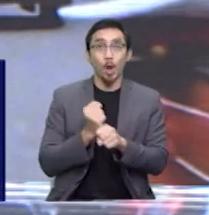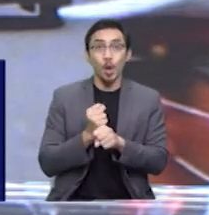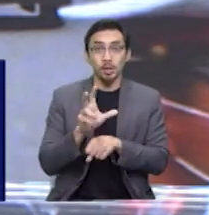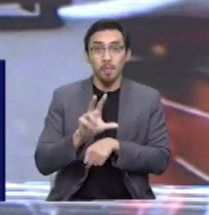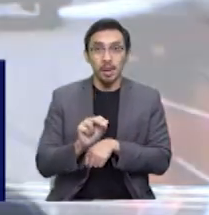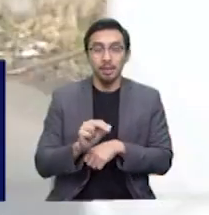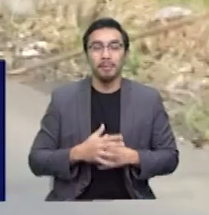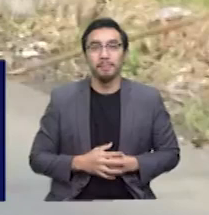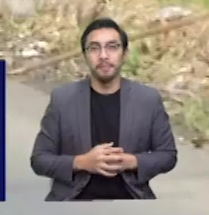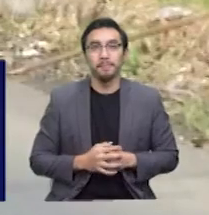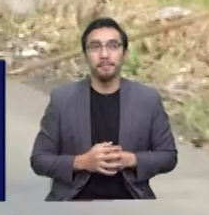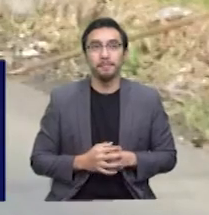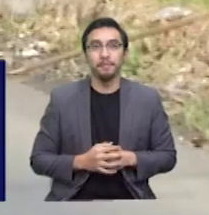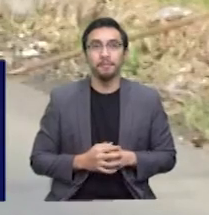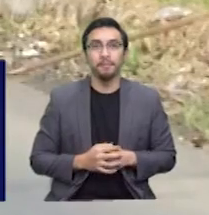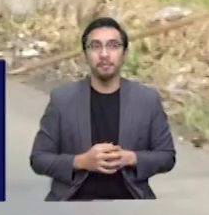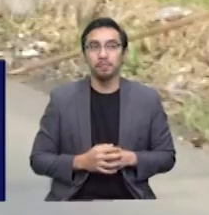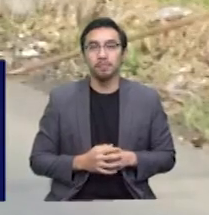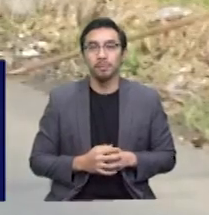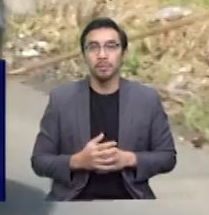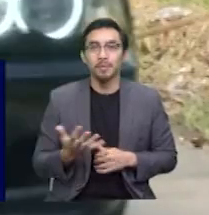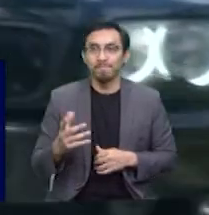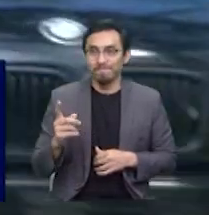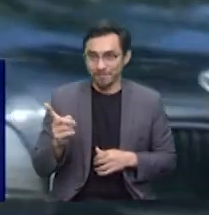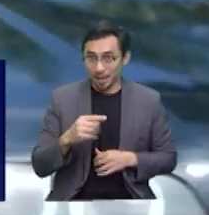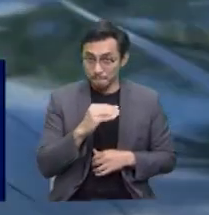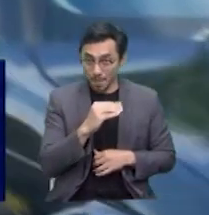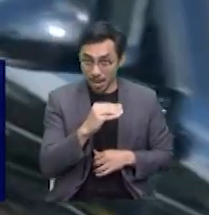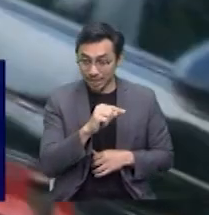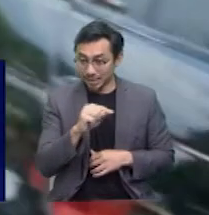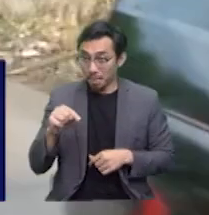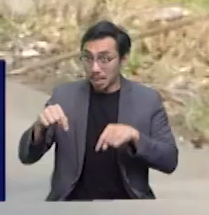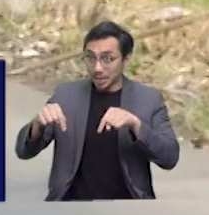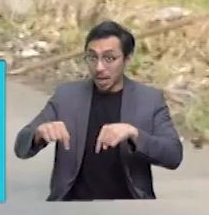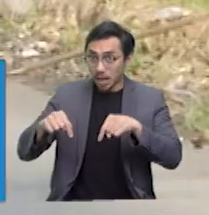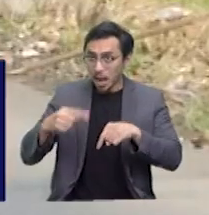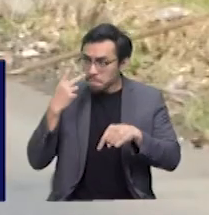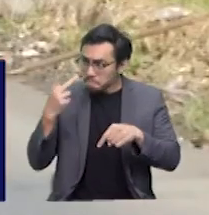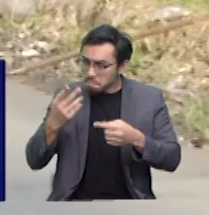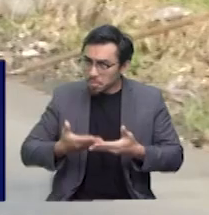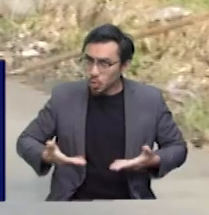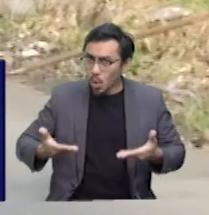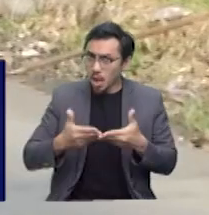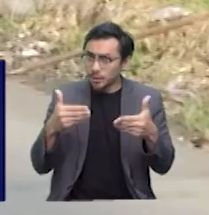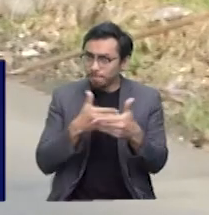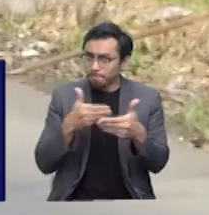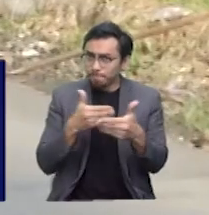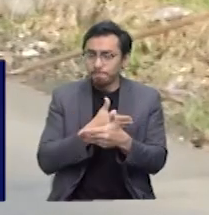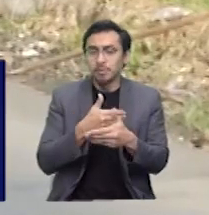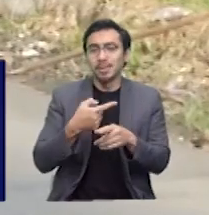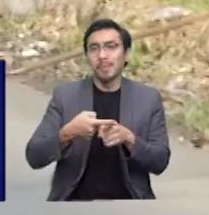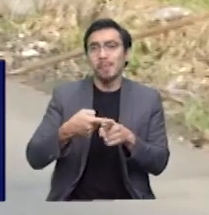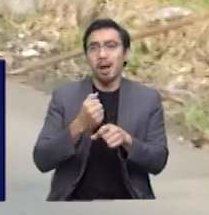Barat. Sejak pagi hingga dengan siang hari ini, kondisi arus lalu lintas di Simpang Gadok yang akan menuju jalur wisata Puncak